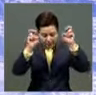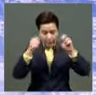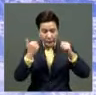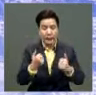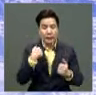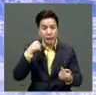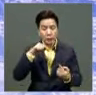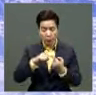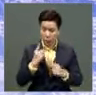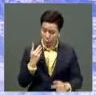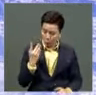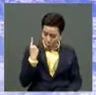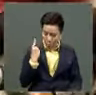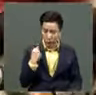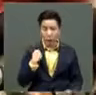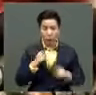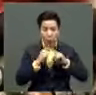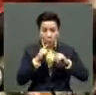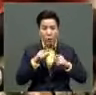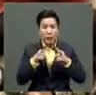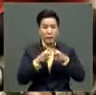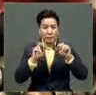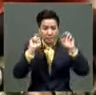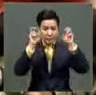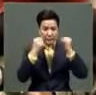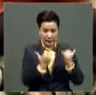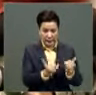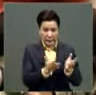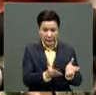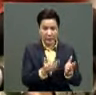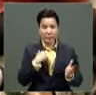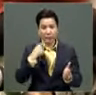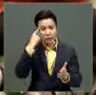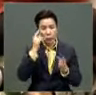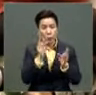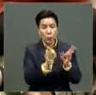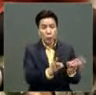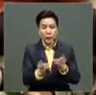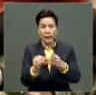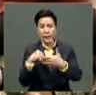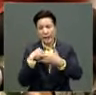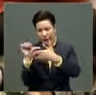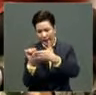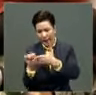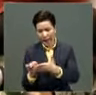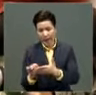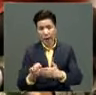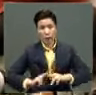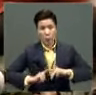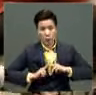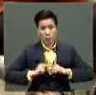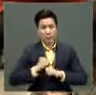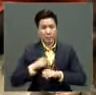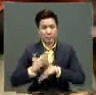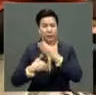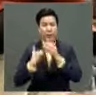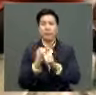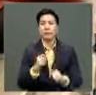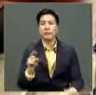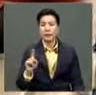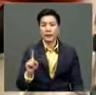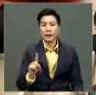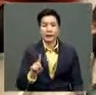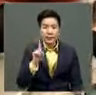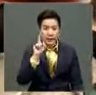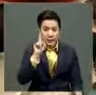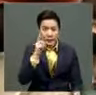ไม่ใช่แค่วันนี้เมื่อวานนี้ด้วยนะครับว่าเรามีอะไรบ้างไหมที่จะต้องปรับปรุงตัวเองพัฒนาตัวเองให้ได้มากที่สุดนะครับสิ่ง